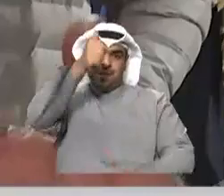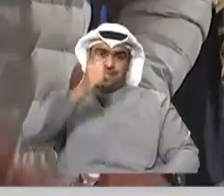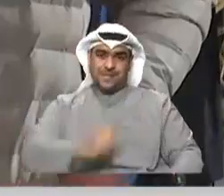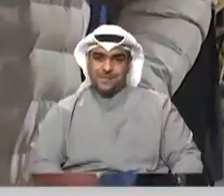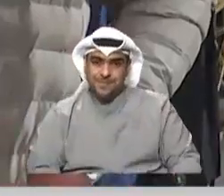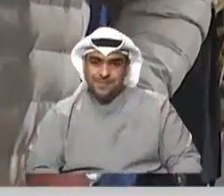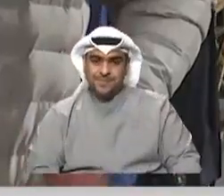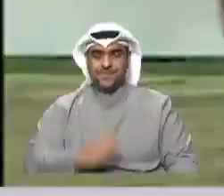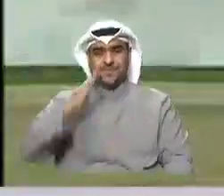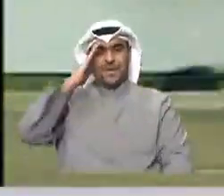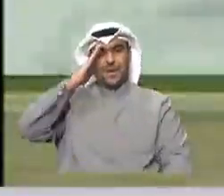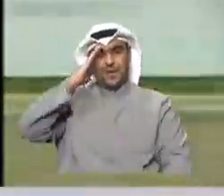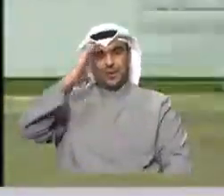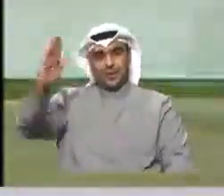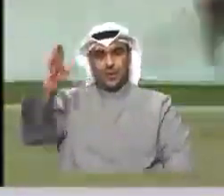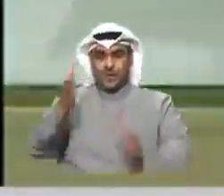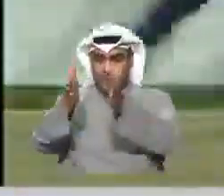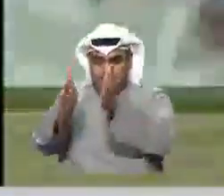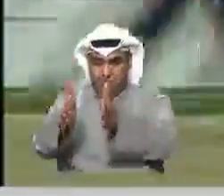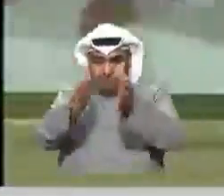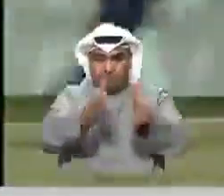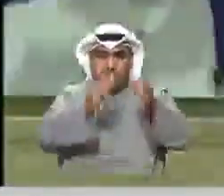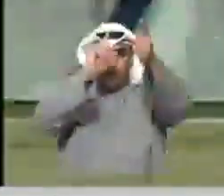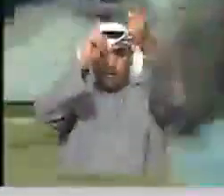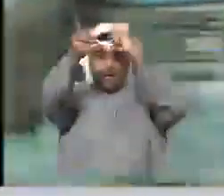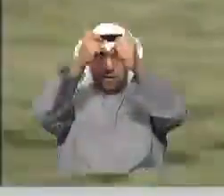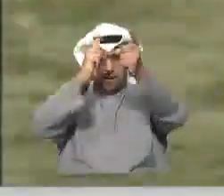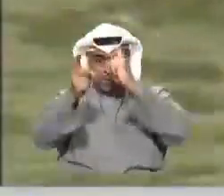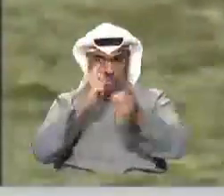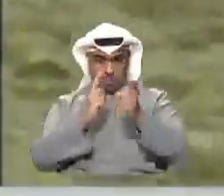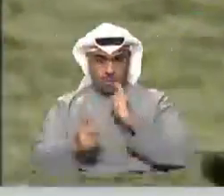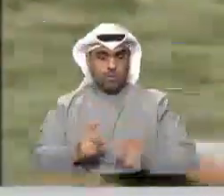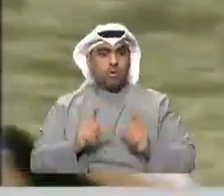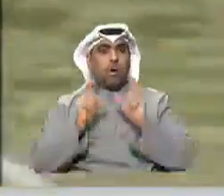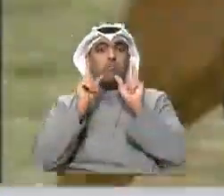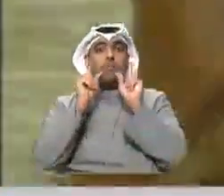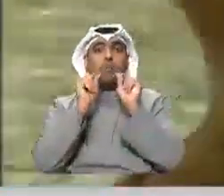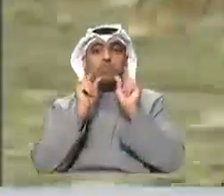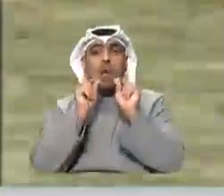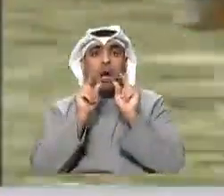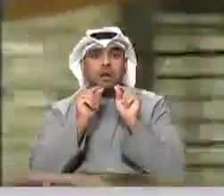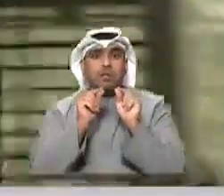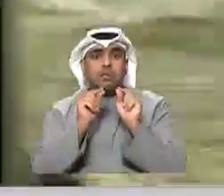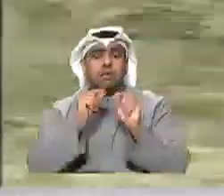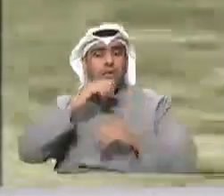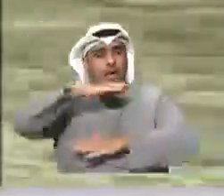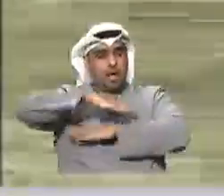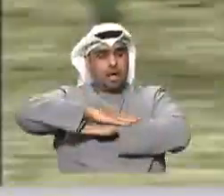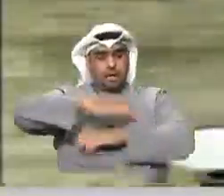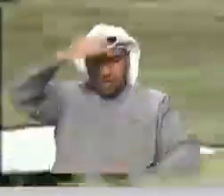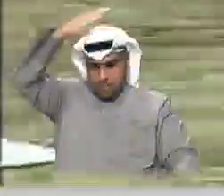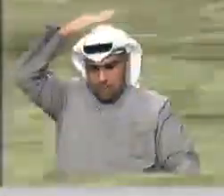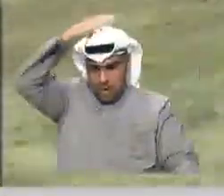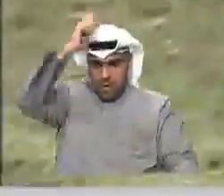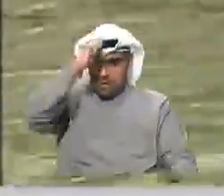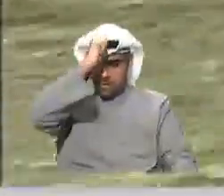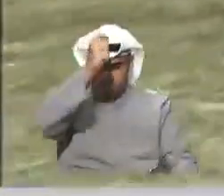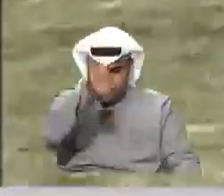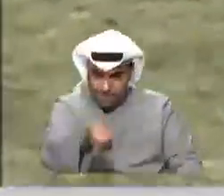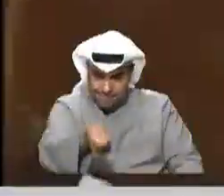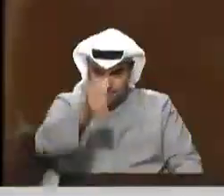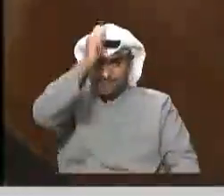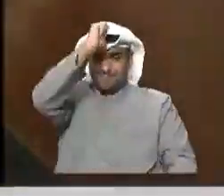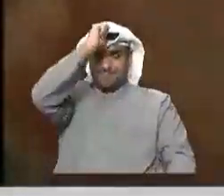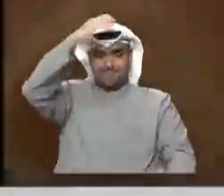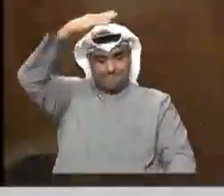ونشكر المنظم على هذه البطوله الرائعه امانه، ونكله كل احترام. انا احمد الله واشكره لان كل